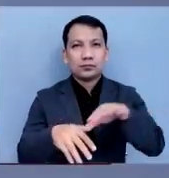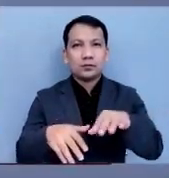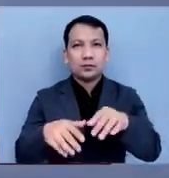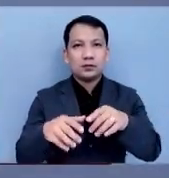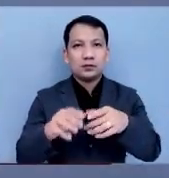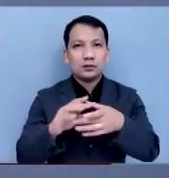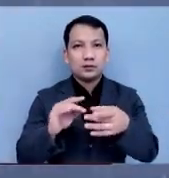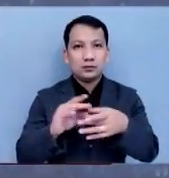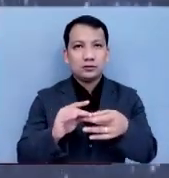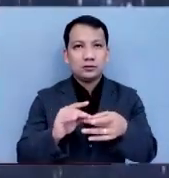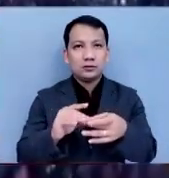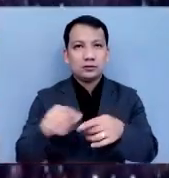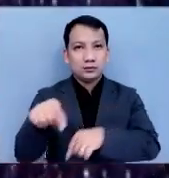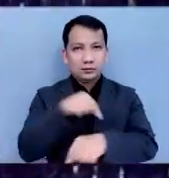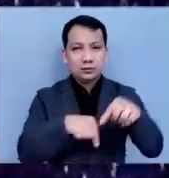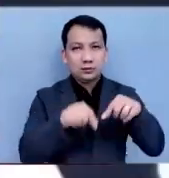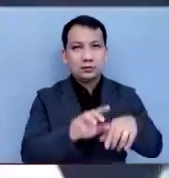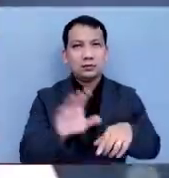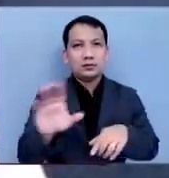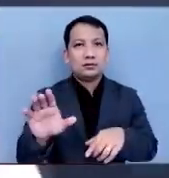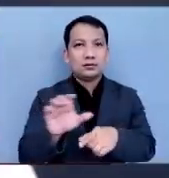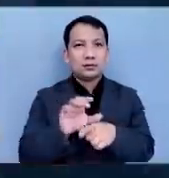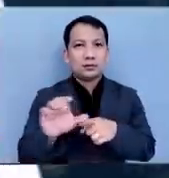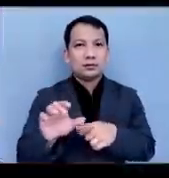may patrobak pa sa kanilang career.